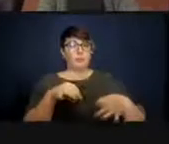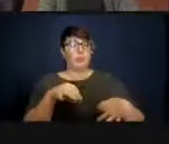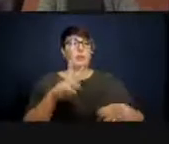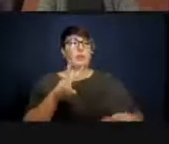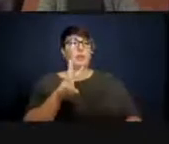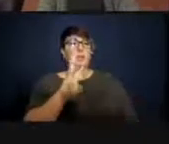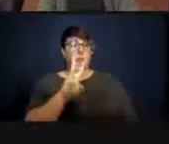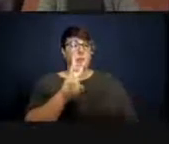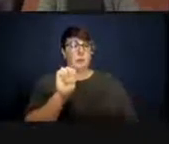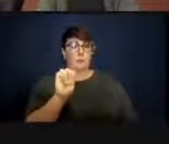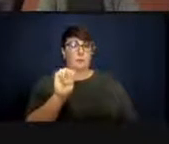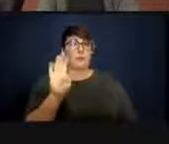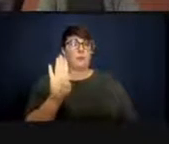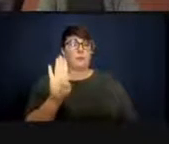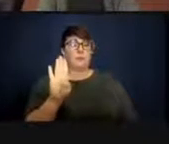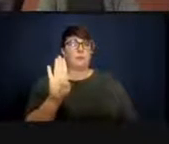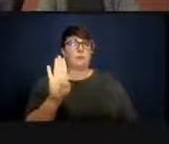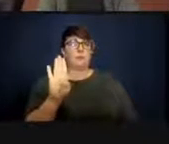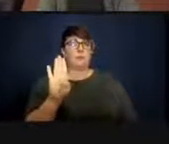tushazungumzia jambo hili